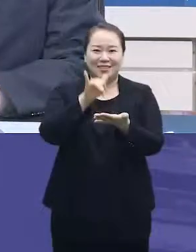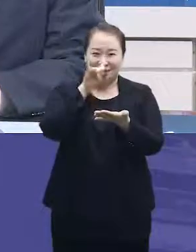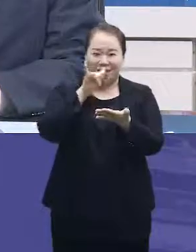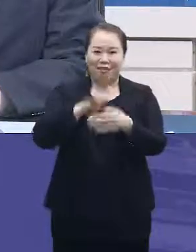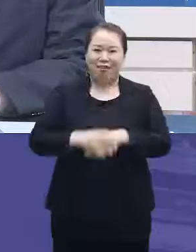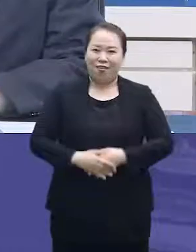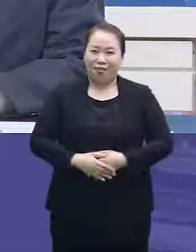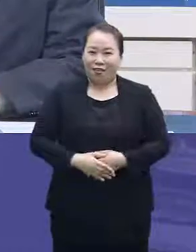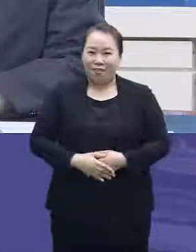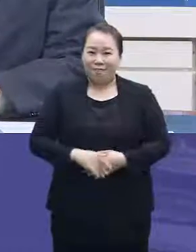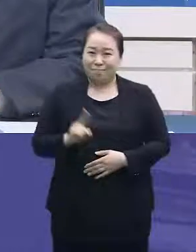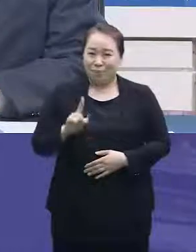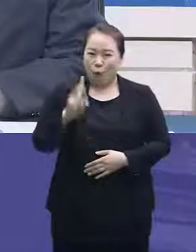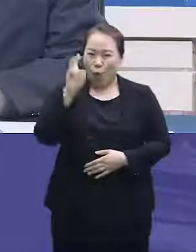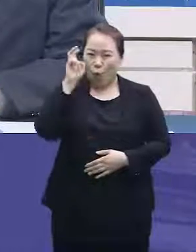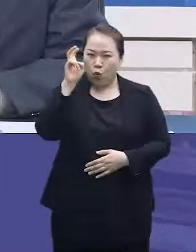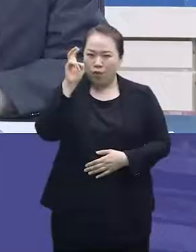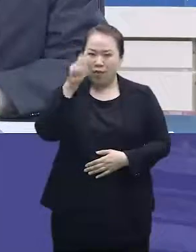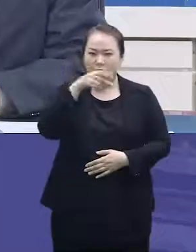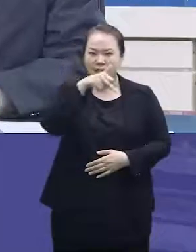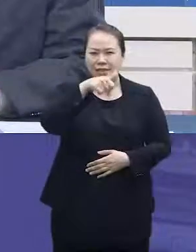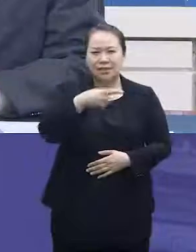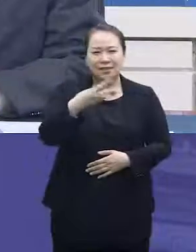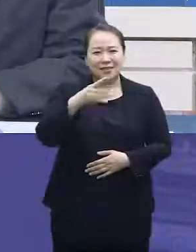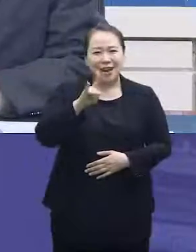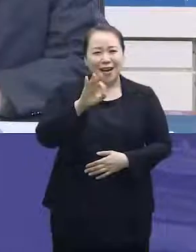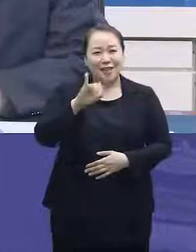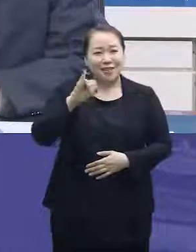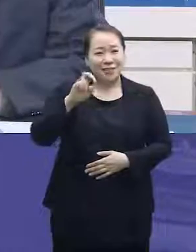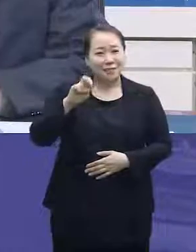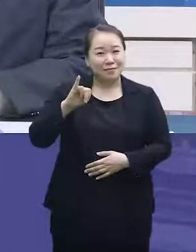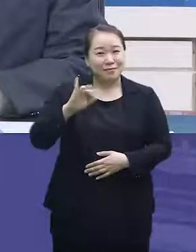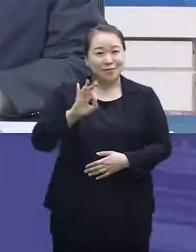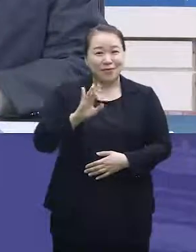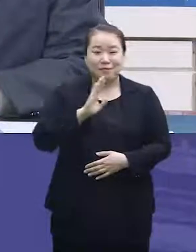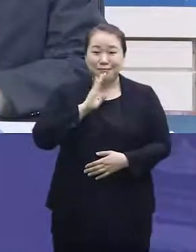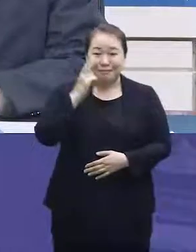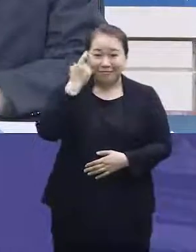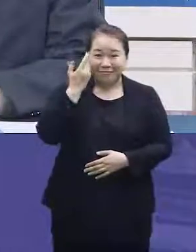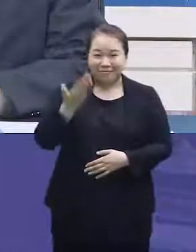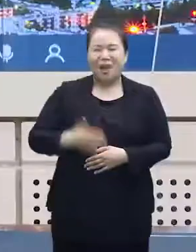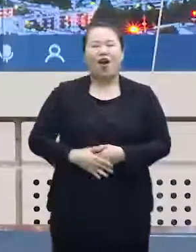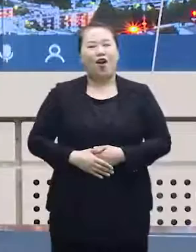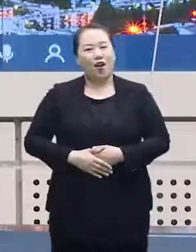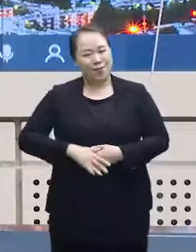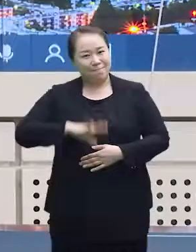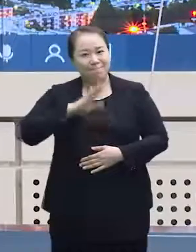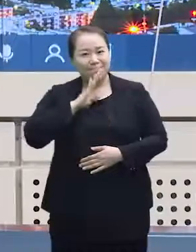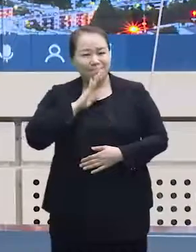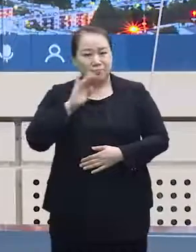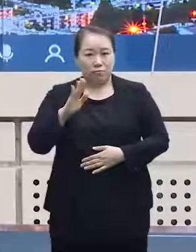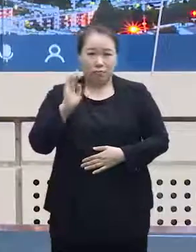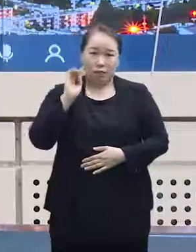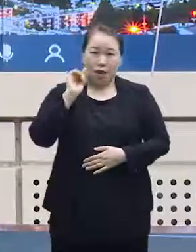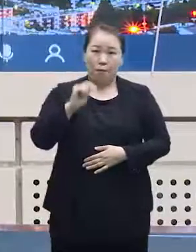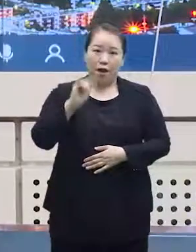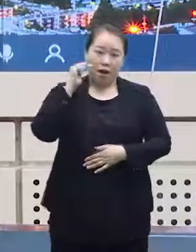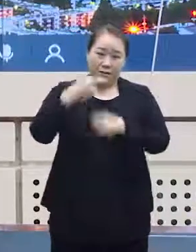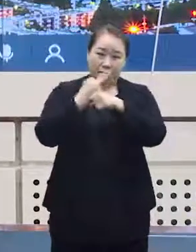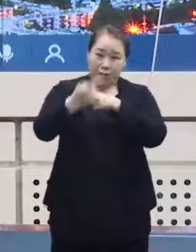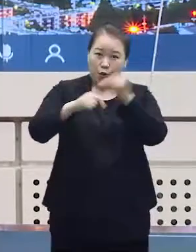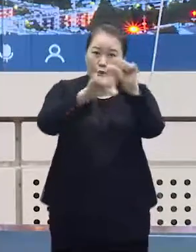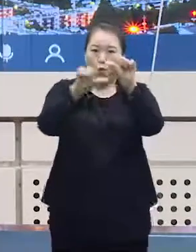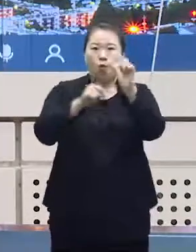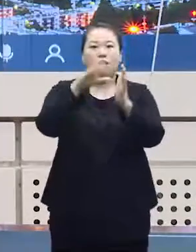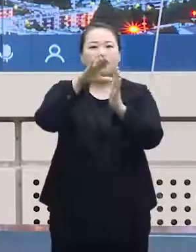뻔했습니다. 혹시 클라이밍 아닌가요? 네, 그렇습니다. 국민 여러분께서는 내년 5월이면은